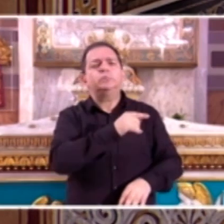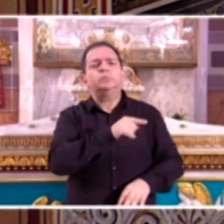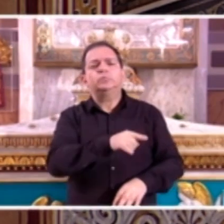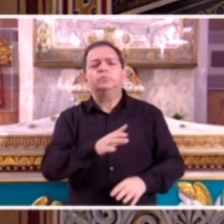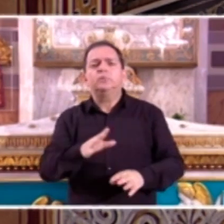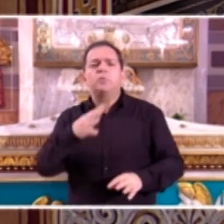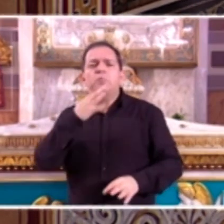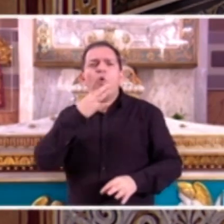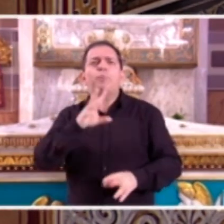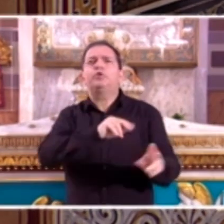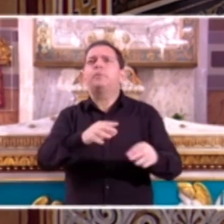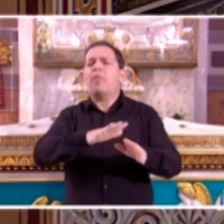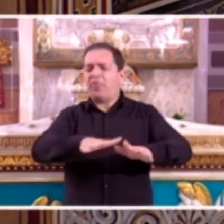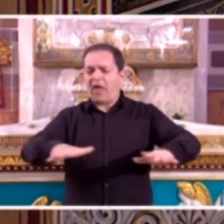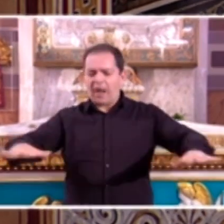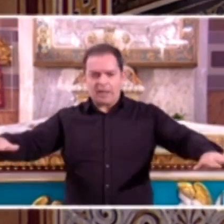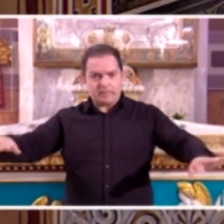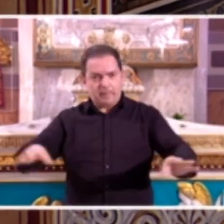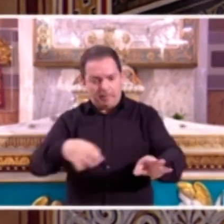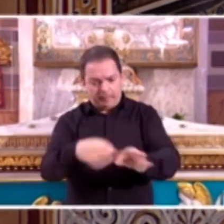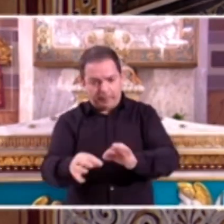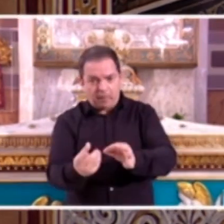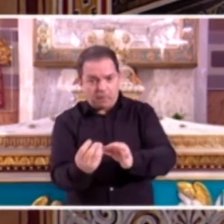τον ωκεανό της αγάπης του Θεού.